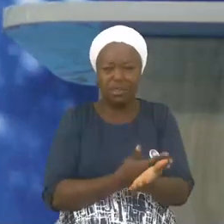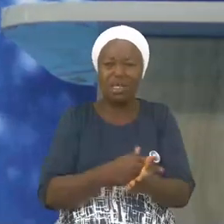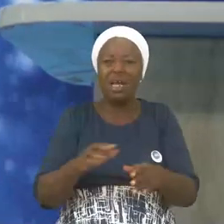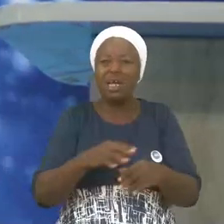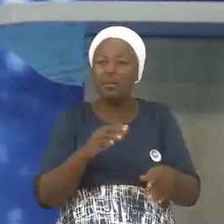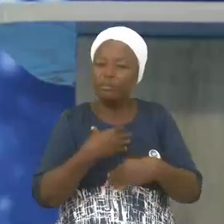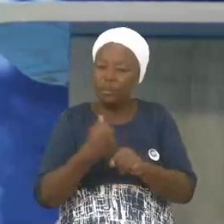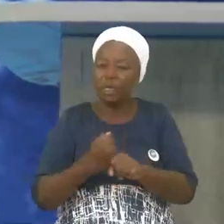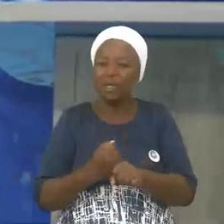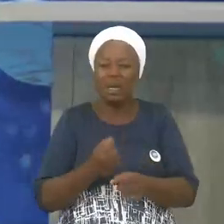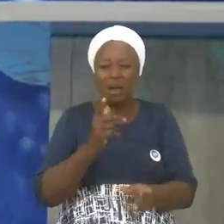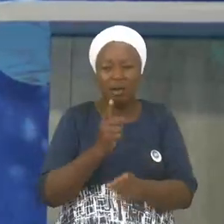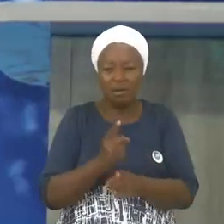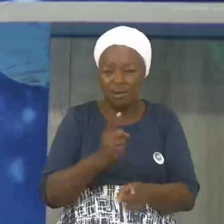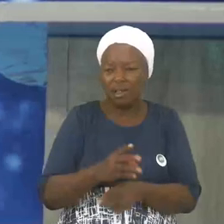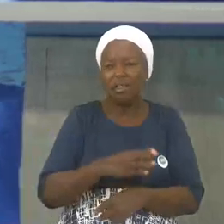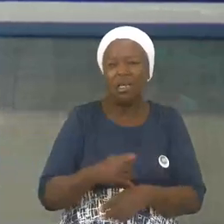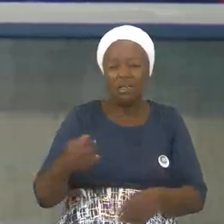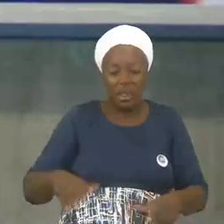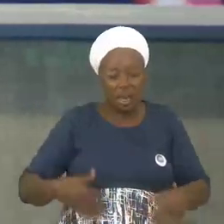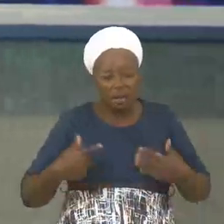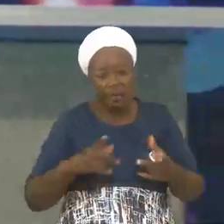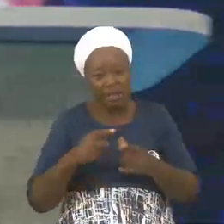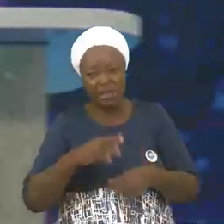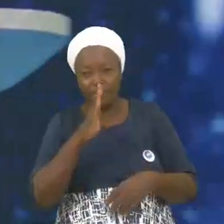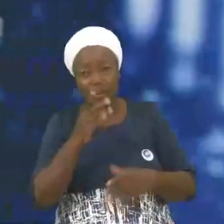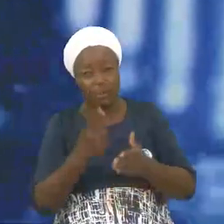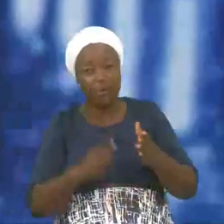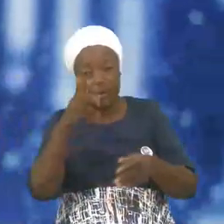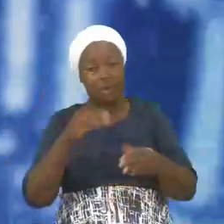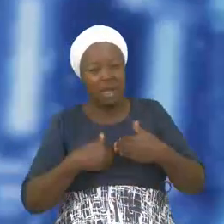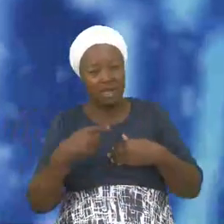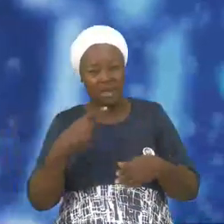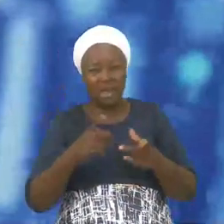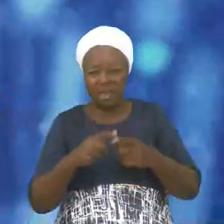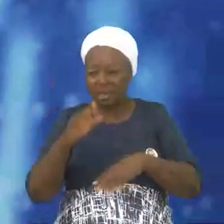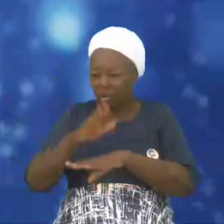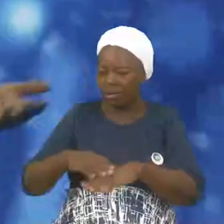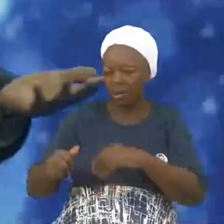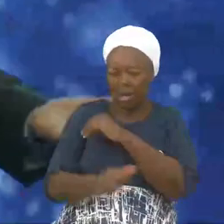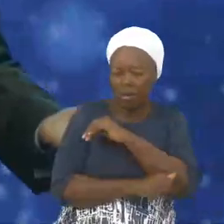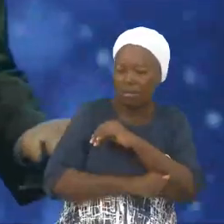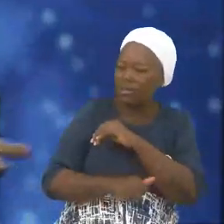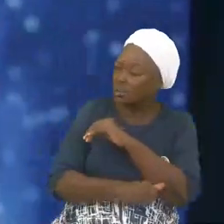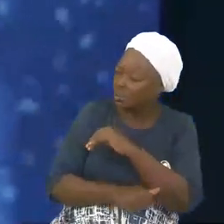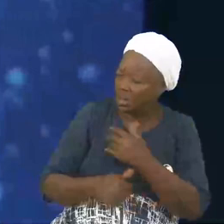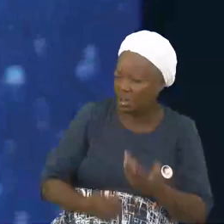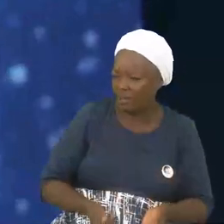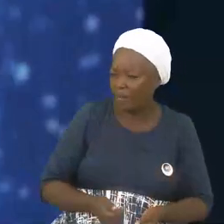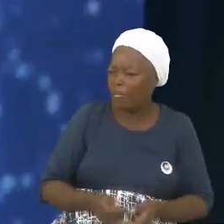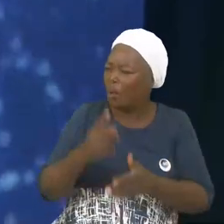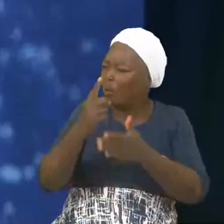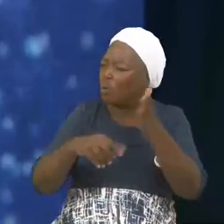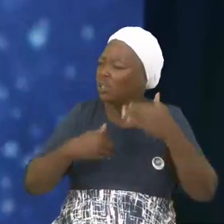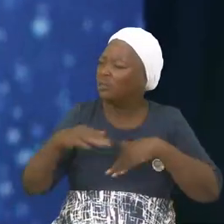repentance, la restitution. Et corriger ta vie et fais ce que Dieu a dit. Et il a